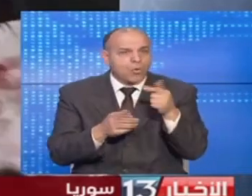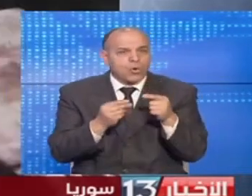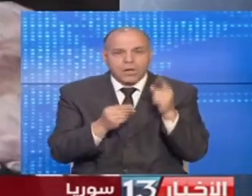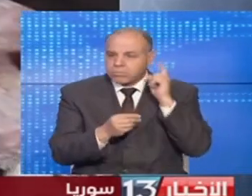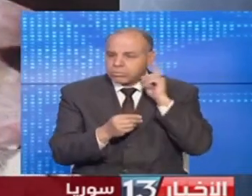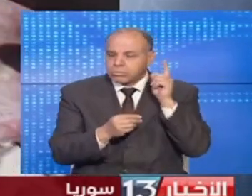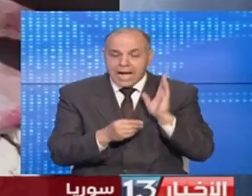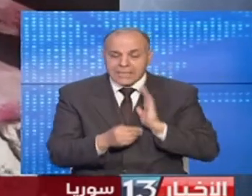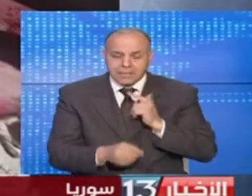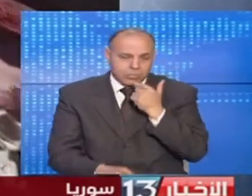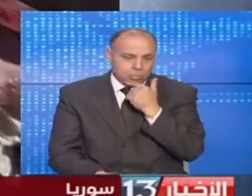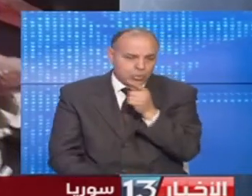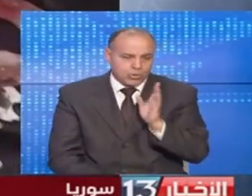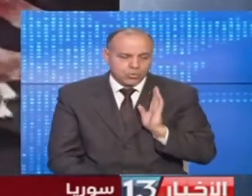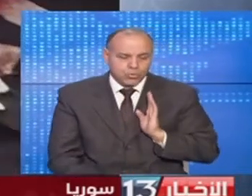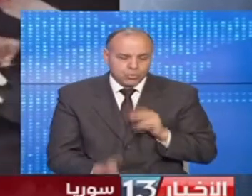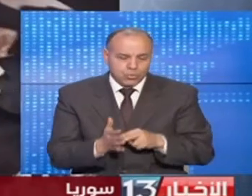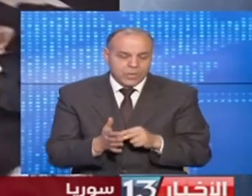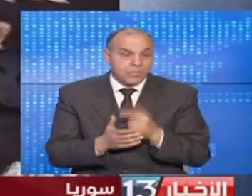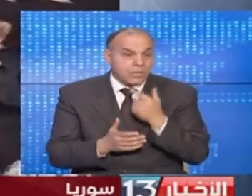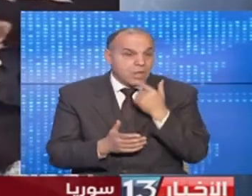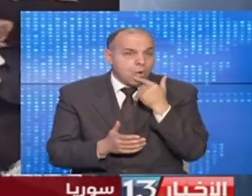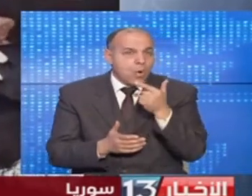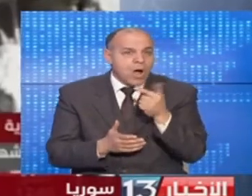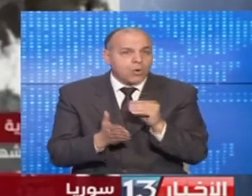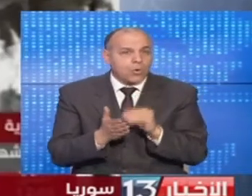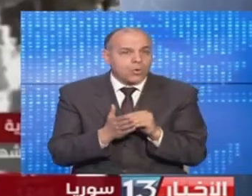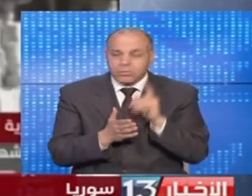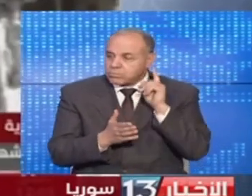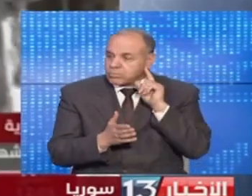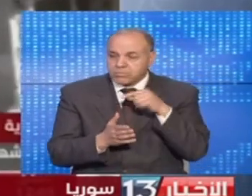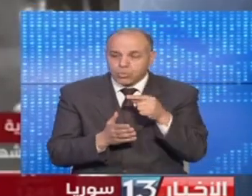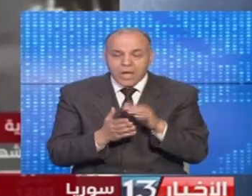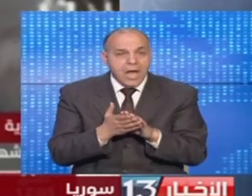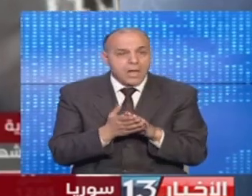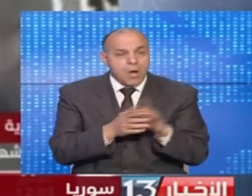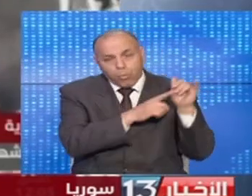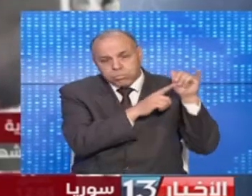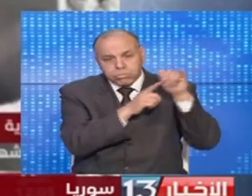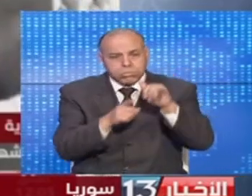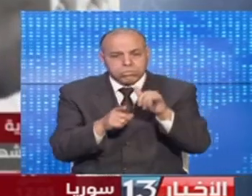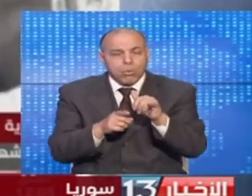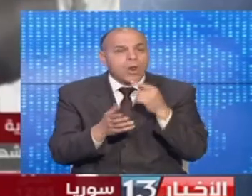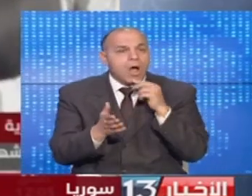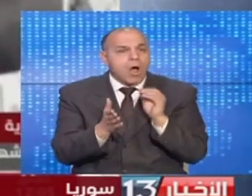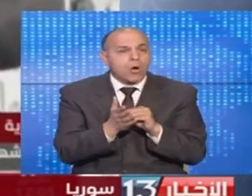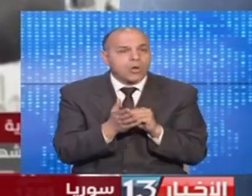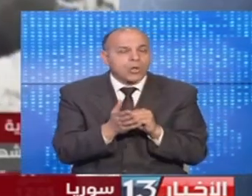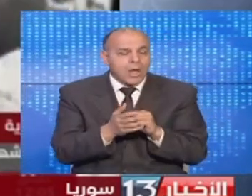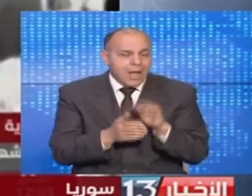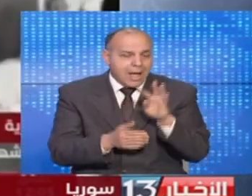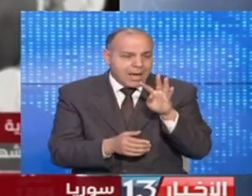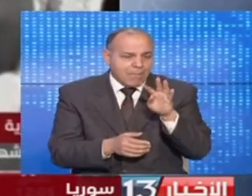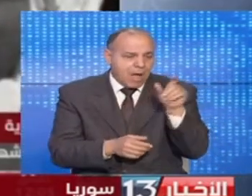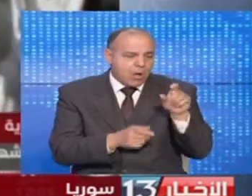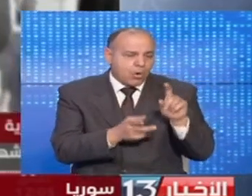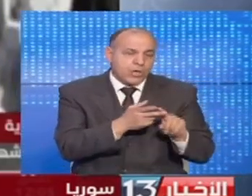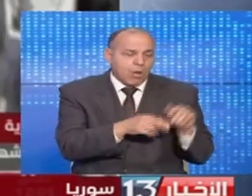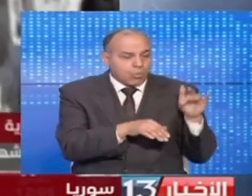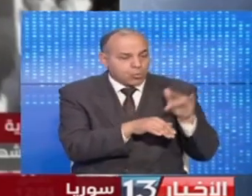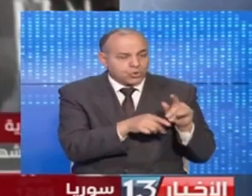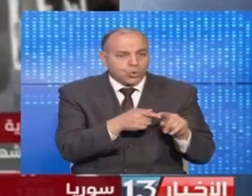مصدر عسكري سوريا واضاف المصدر ذاته ان الهجوم اسفر ايضا عن اصابه اربعه اخرين